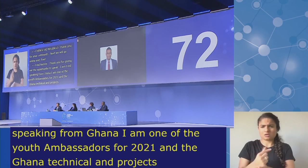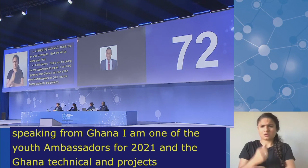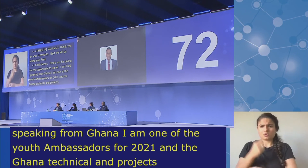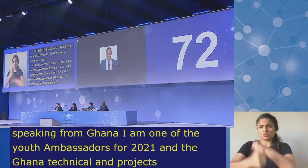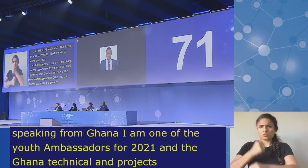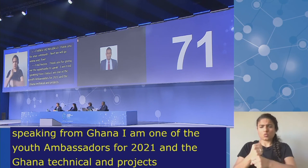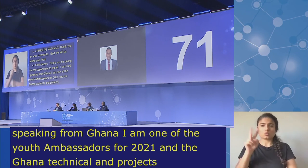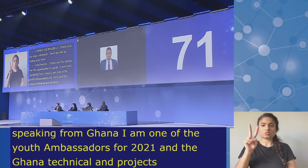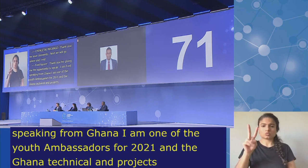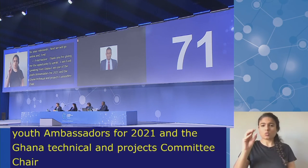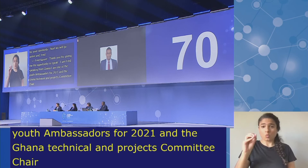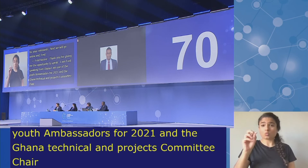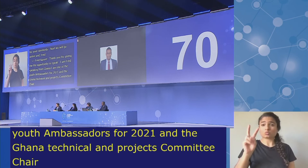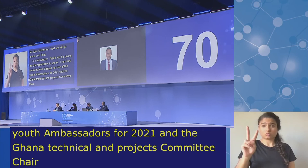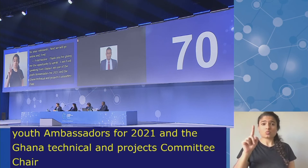из Ганы.